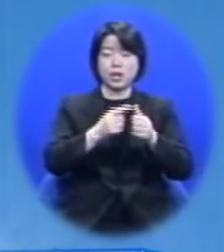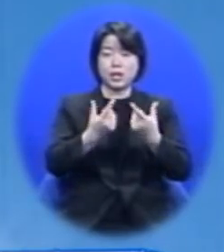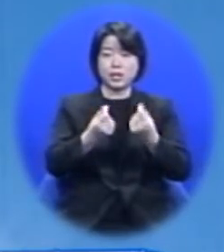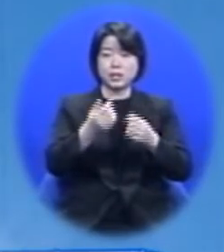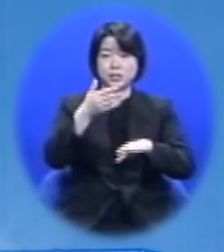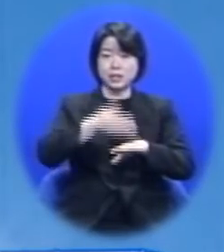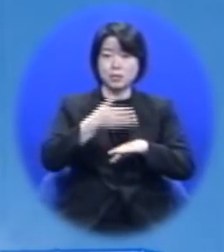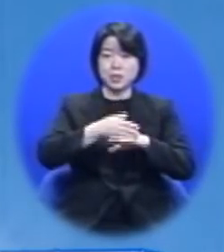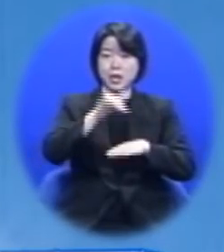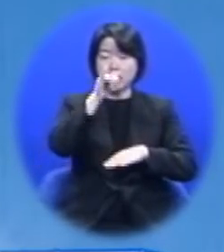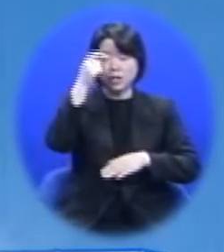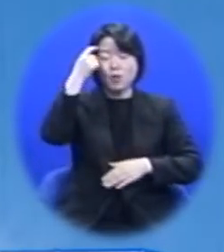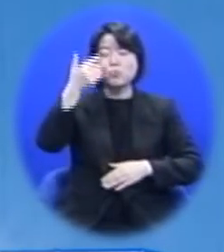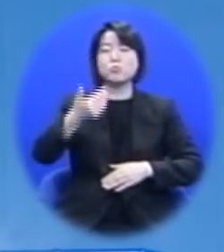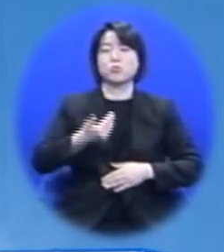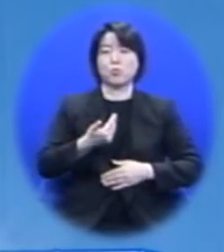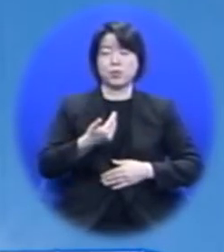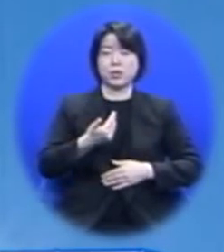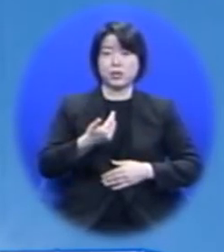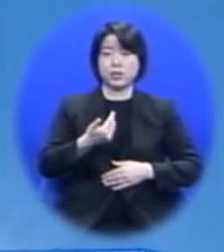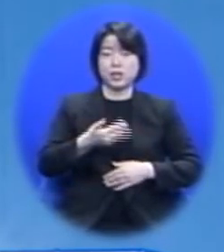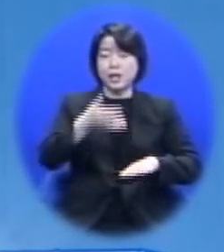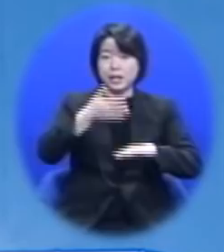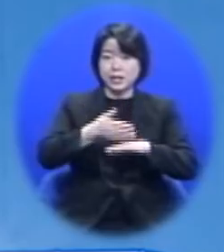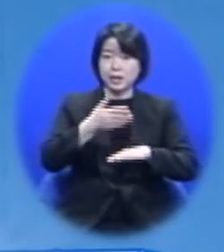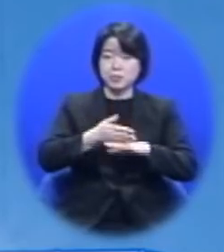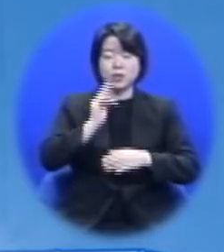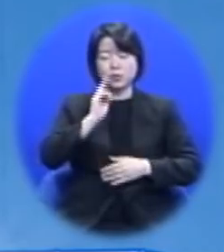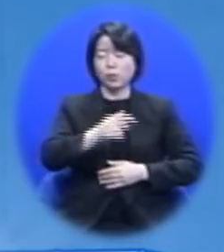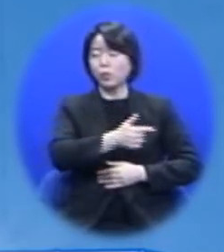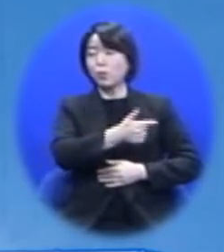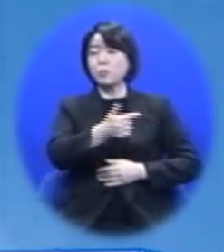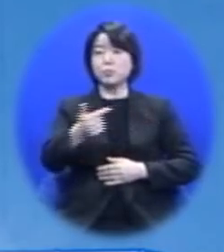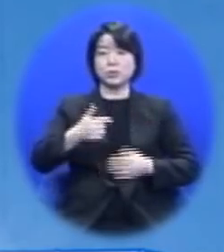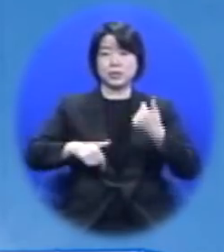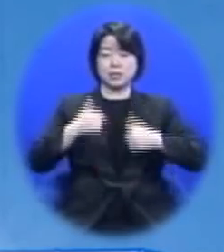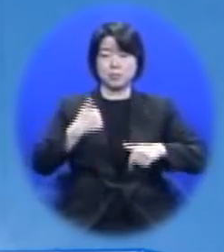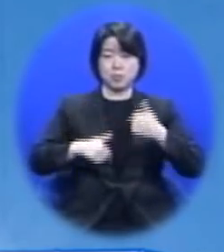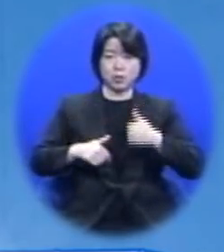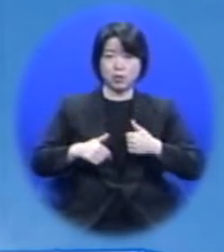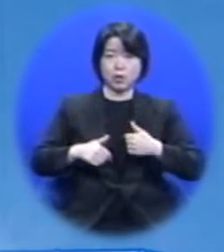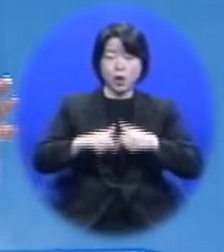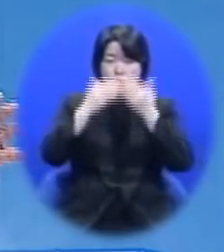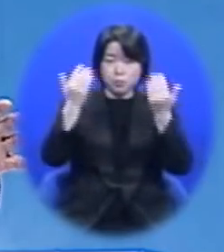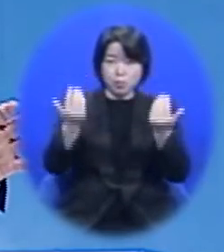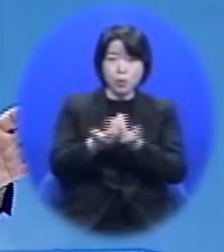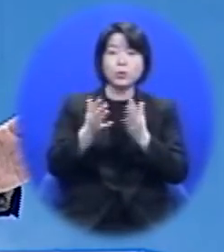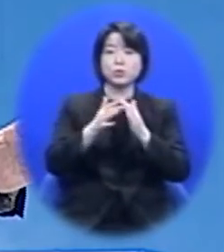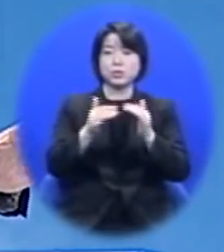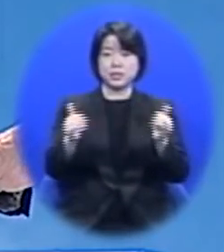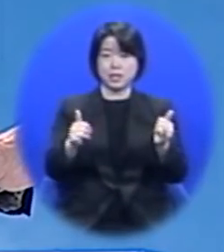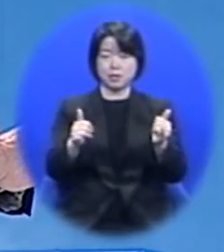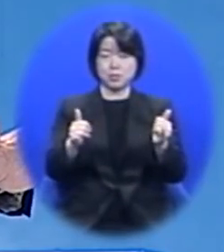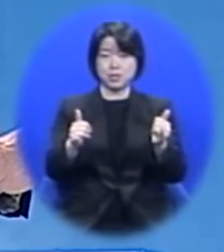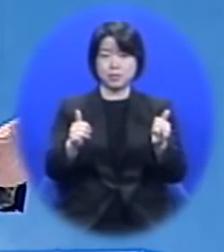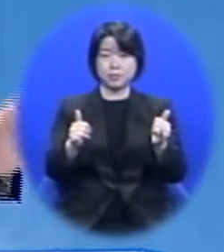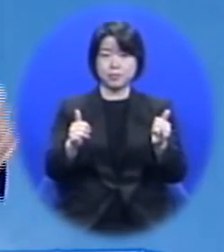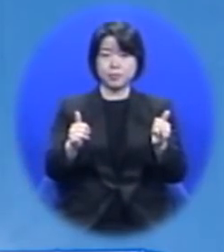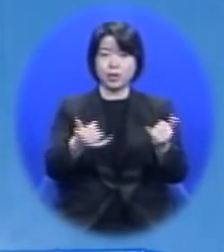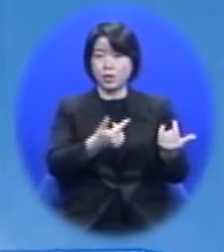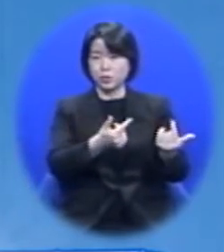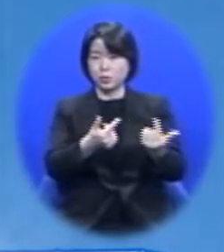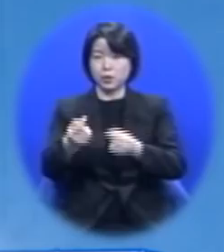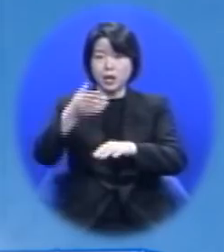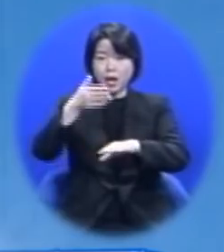우리에게 물으시는 거예요. 감사라고 하는 것은 너무 기뻐서, 너무 기뻐서 모든 사람이